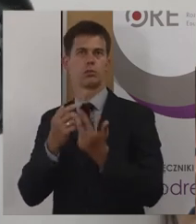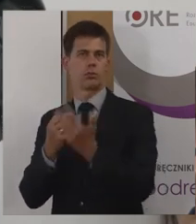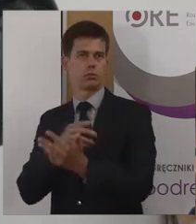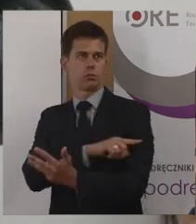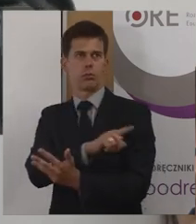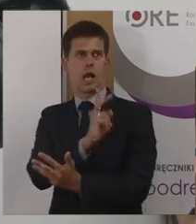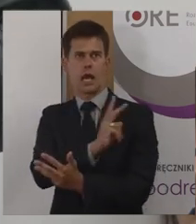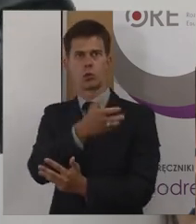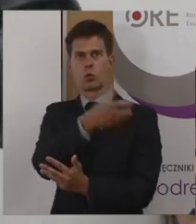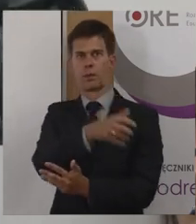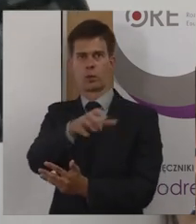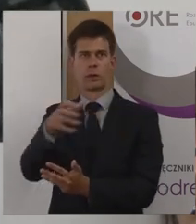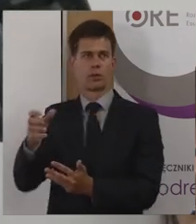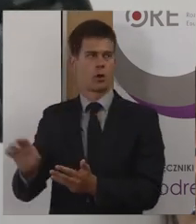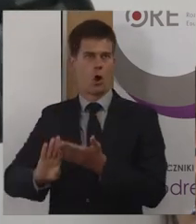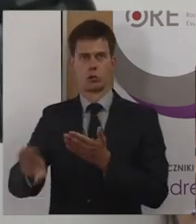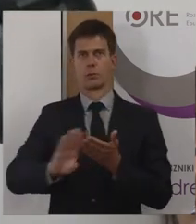utopią jest, że będzie w 100%